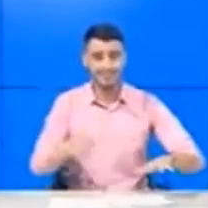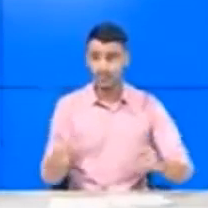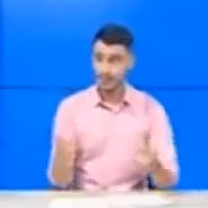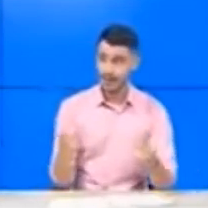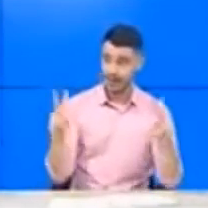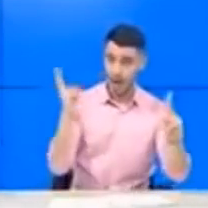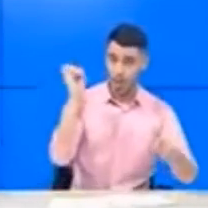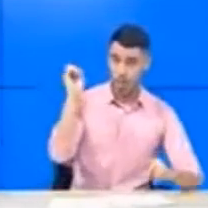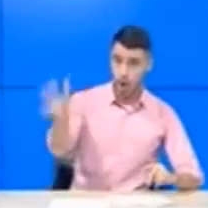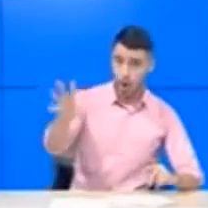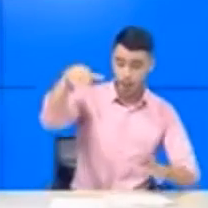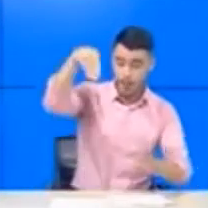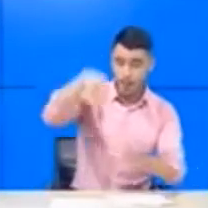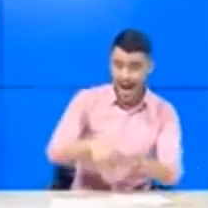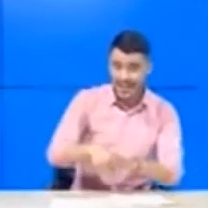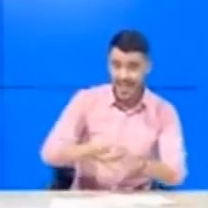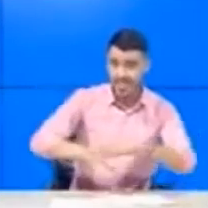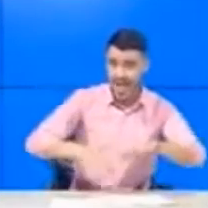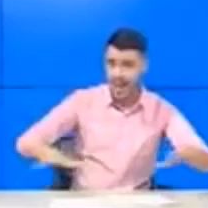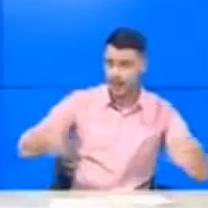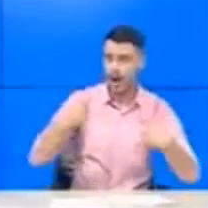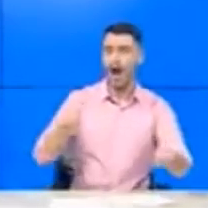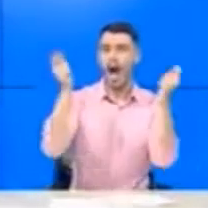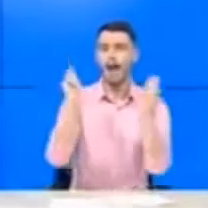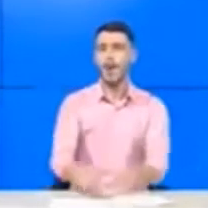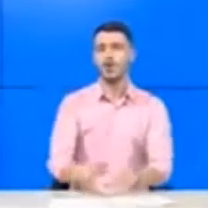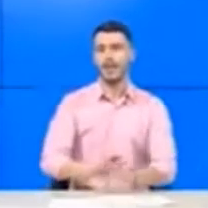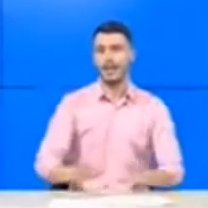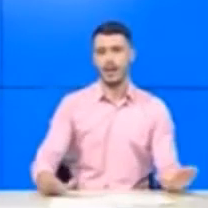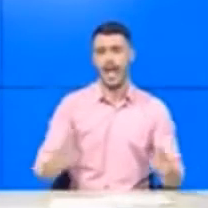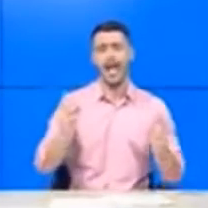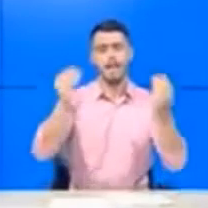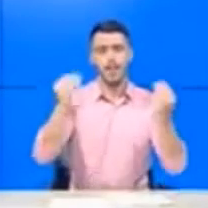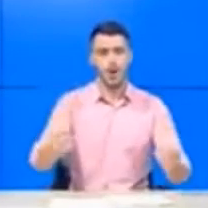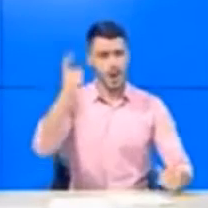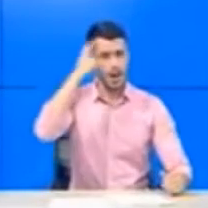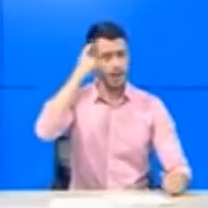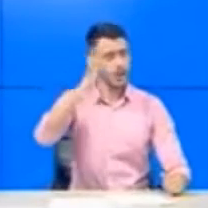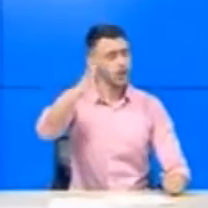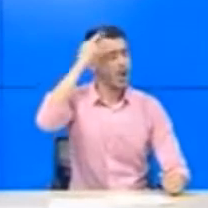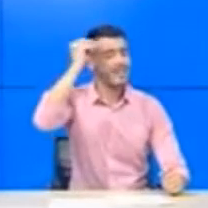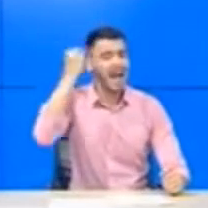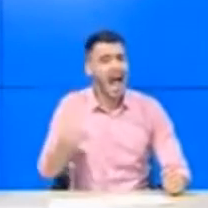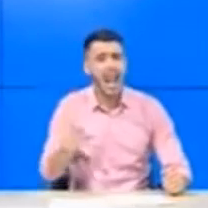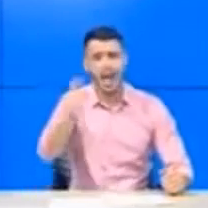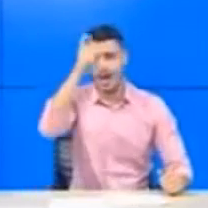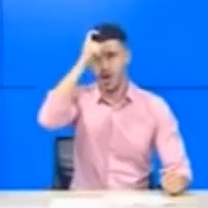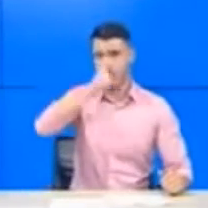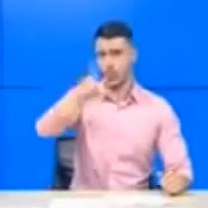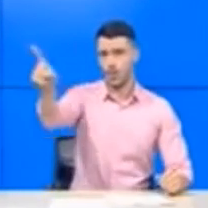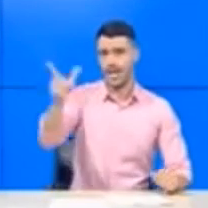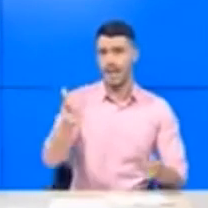της υφαλοκρηπίδας της. Τελεία και παύλα. Και καλά θα κάνουν να μην σκεφτούν ποτέ να έχουν